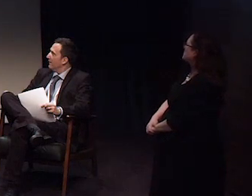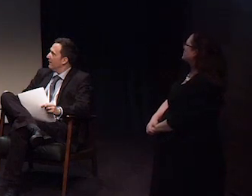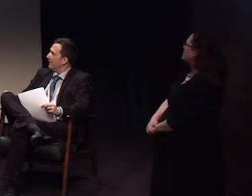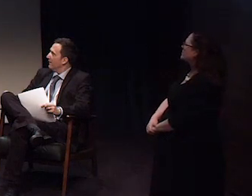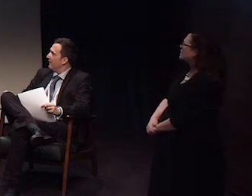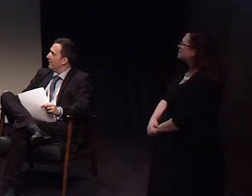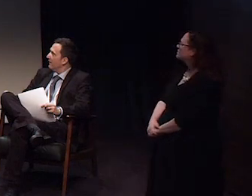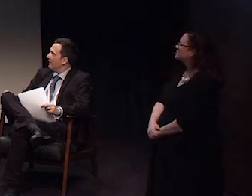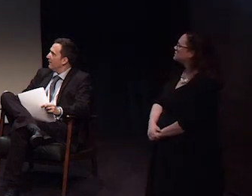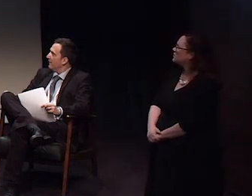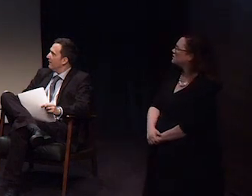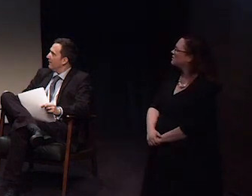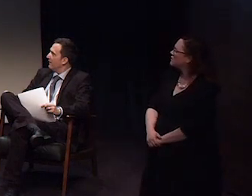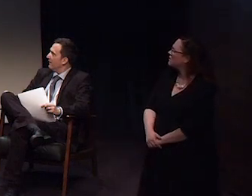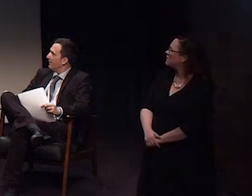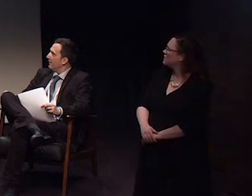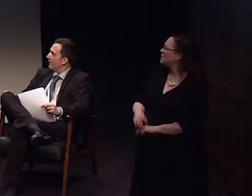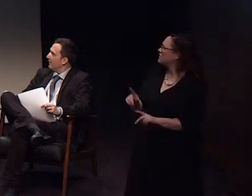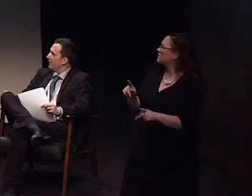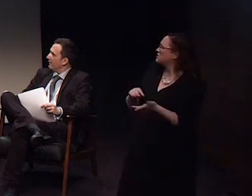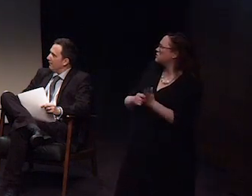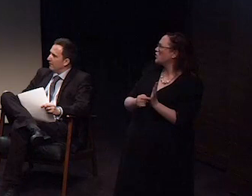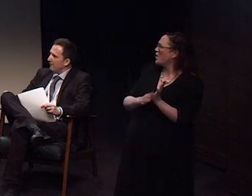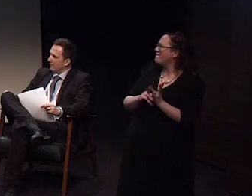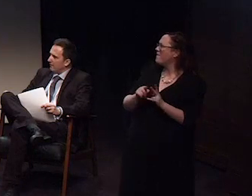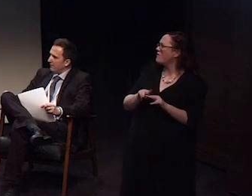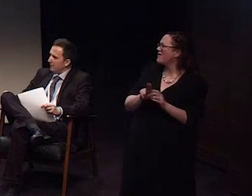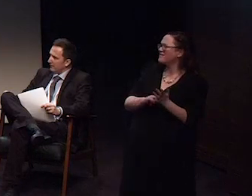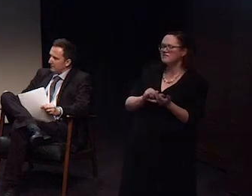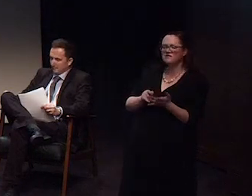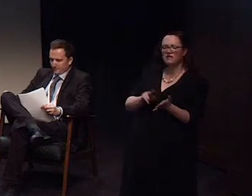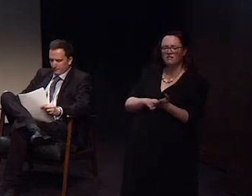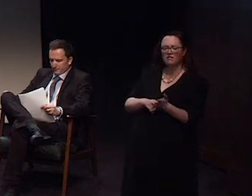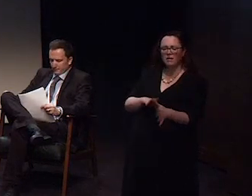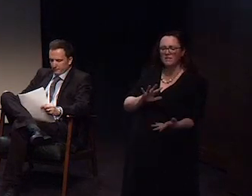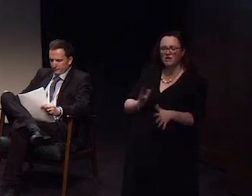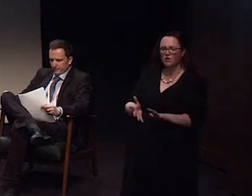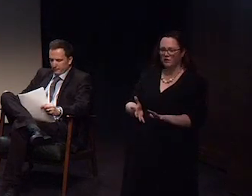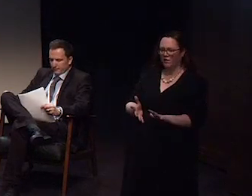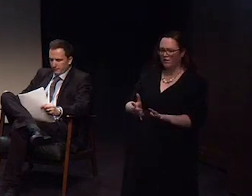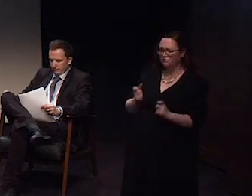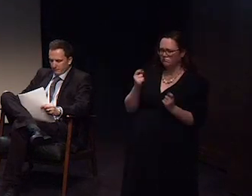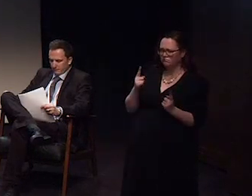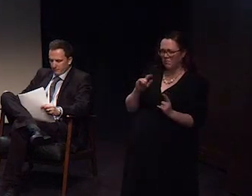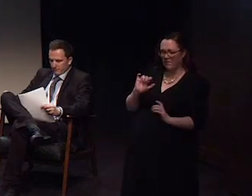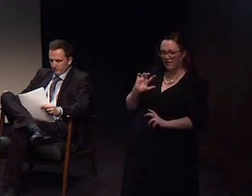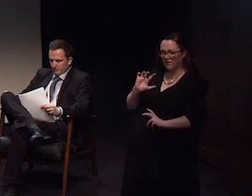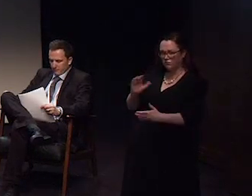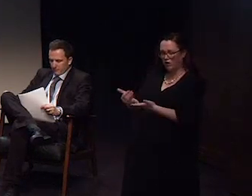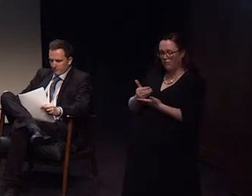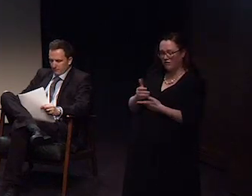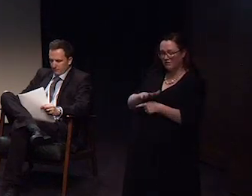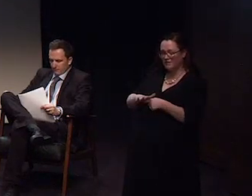The video was not used for Muffinson maneuver because of time constraint, and it's perceived as not useful for